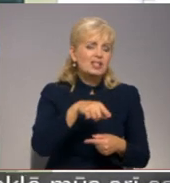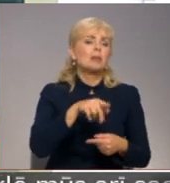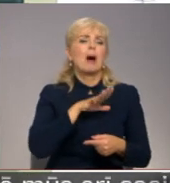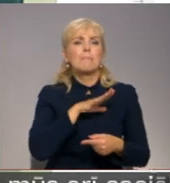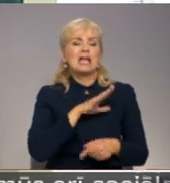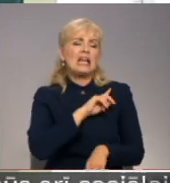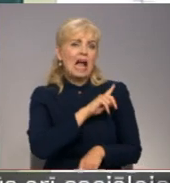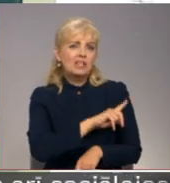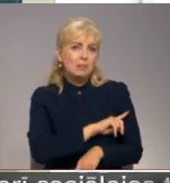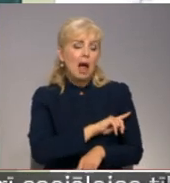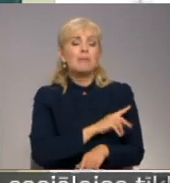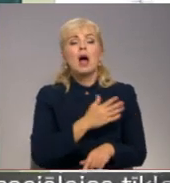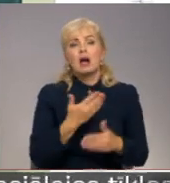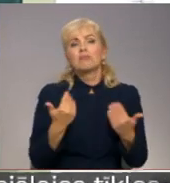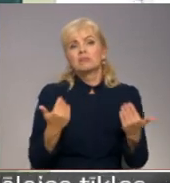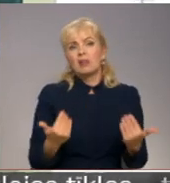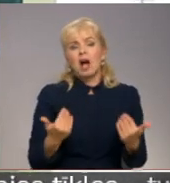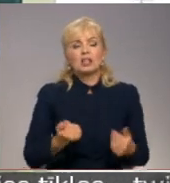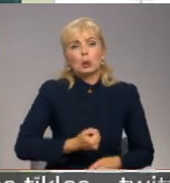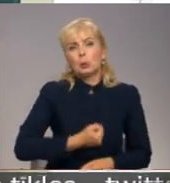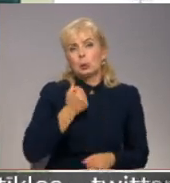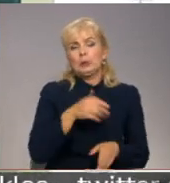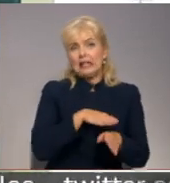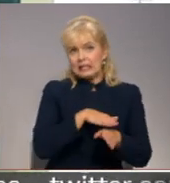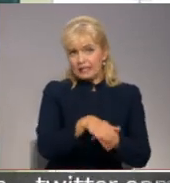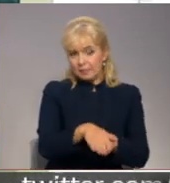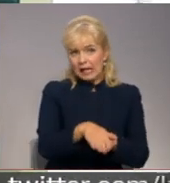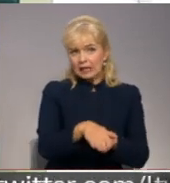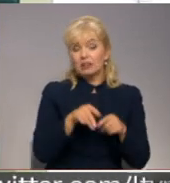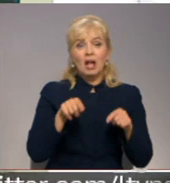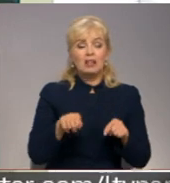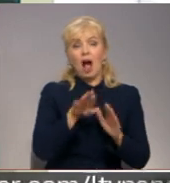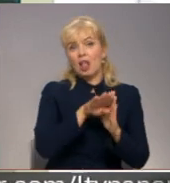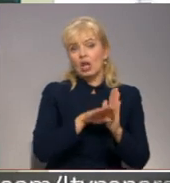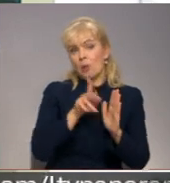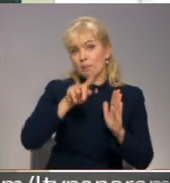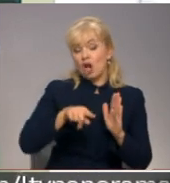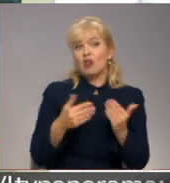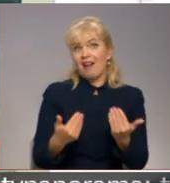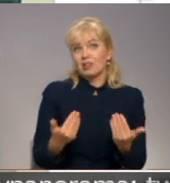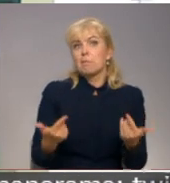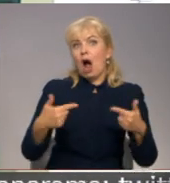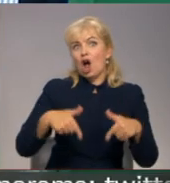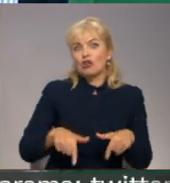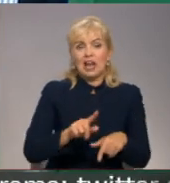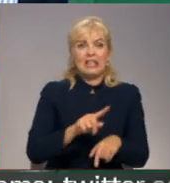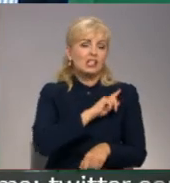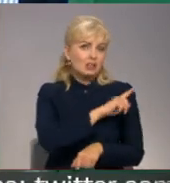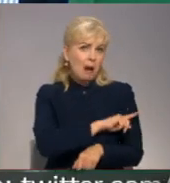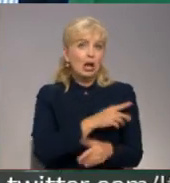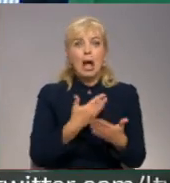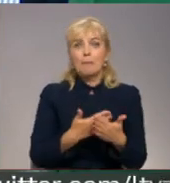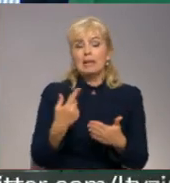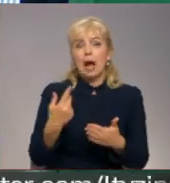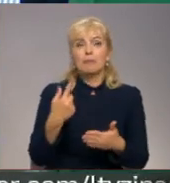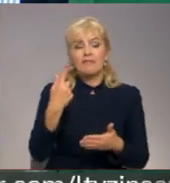iespējām, līdz ar ko ir grūti izpildīt tā likuma prasības, kas pašlaik ir spēkā. Piemēram,